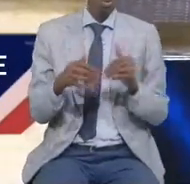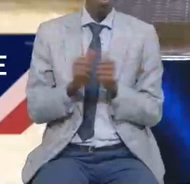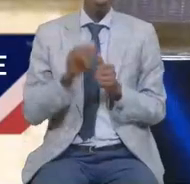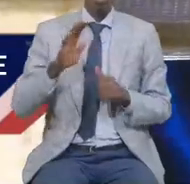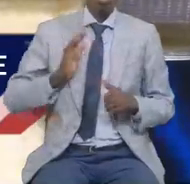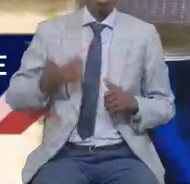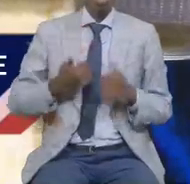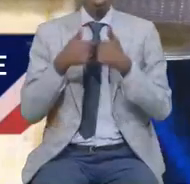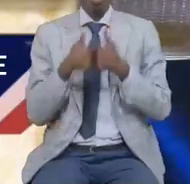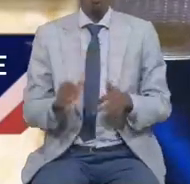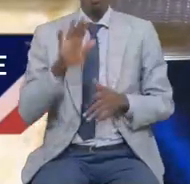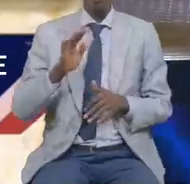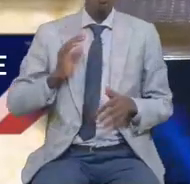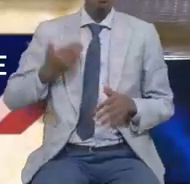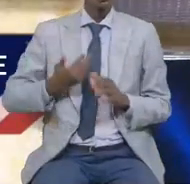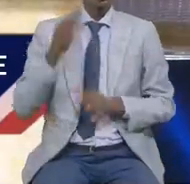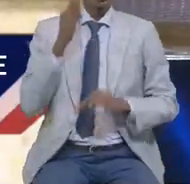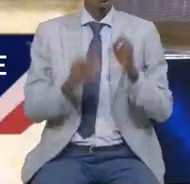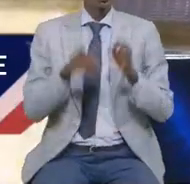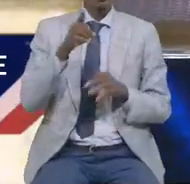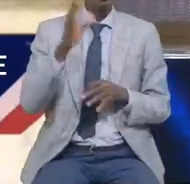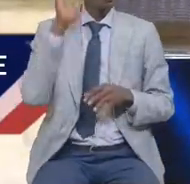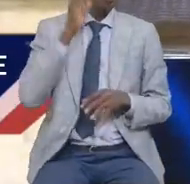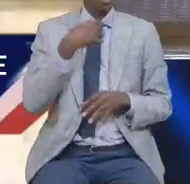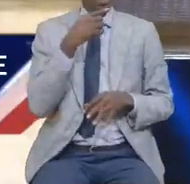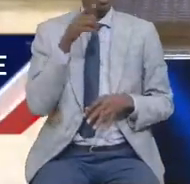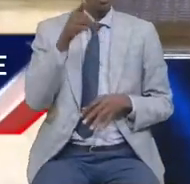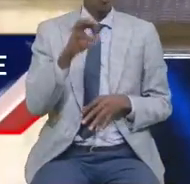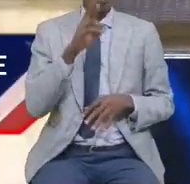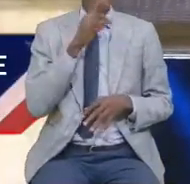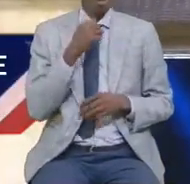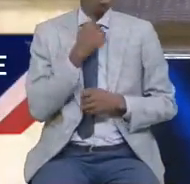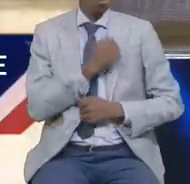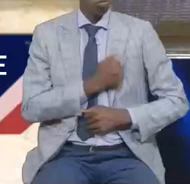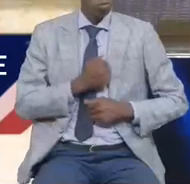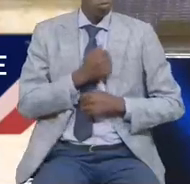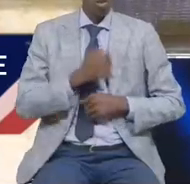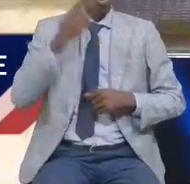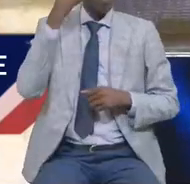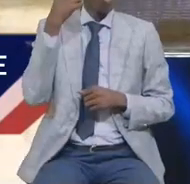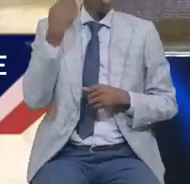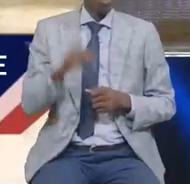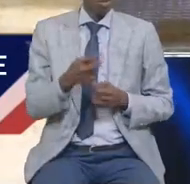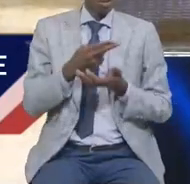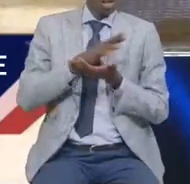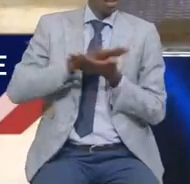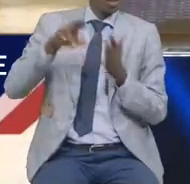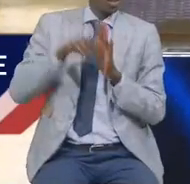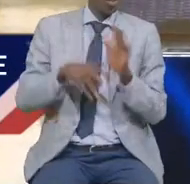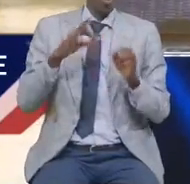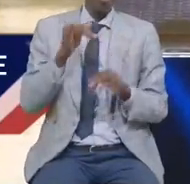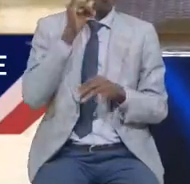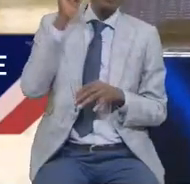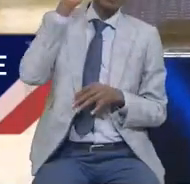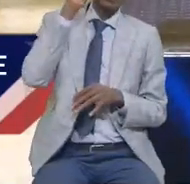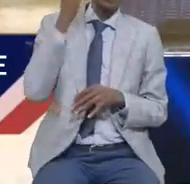de spéculer avec ton âme. Et si tu perds ton âme, tu vas dire que oui, je suis désolé de la justice d'hier, de la semaine